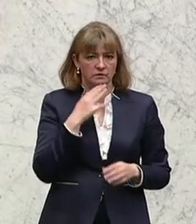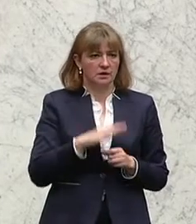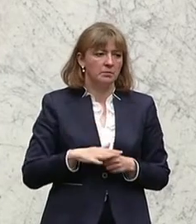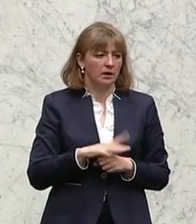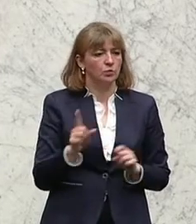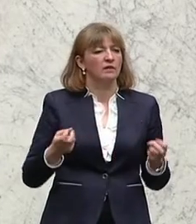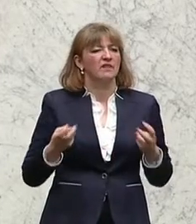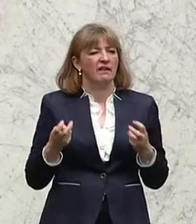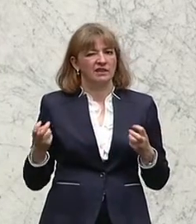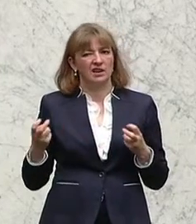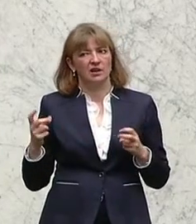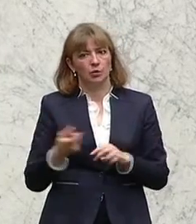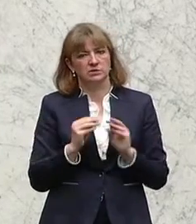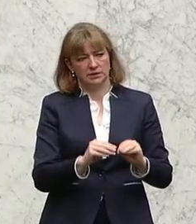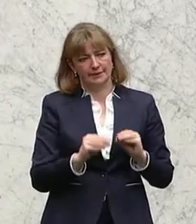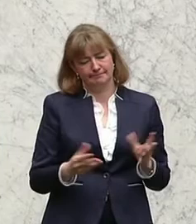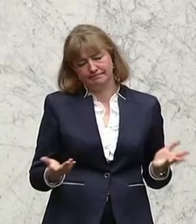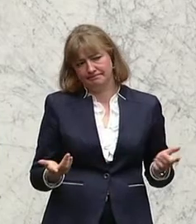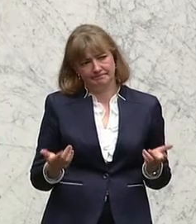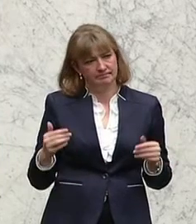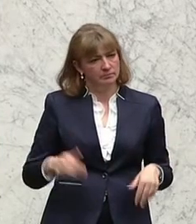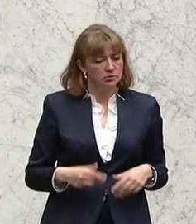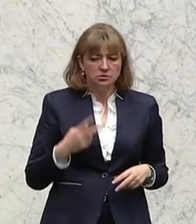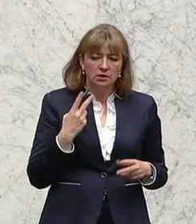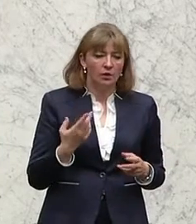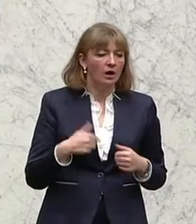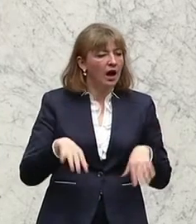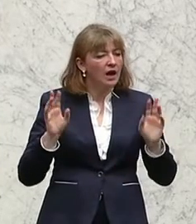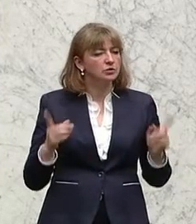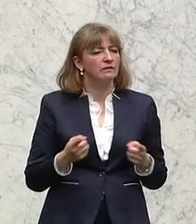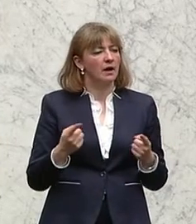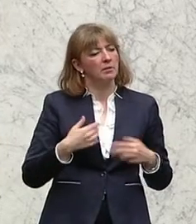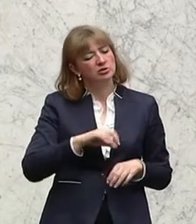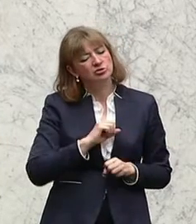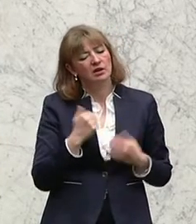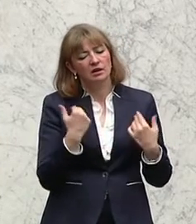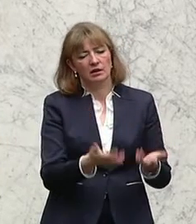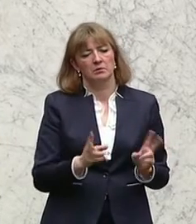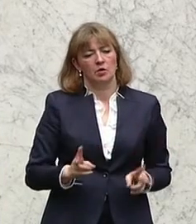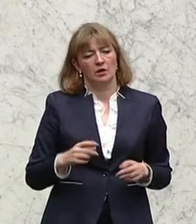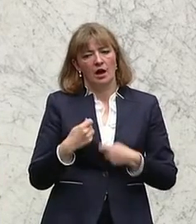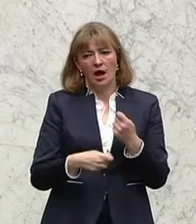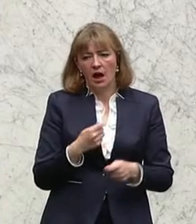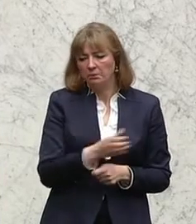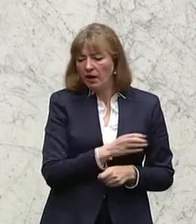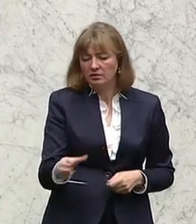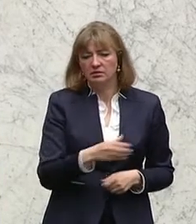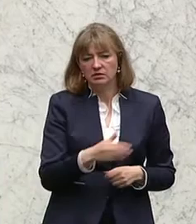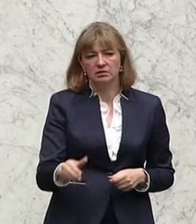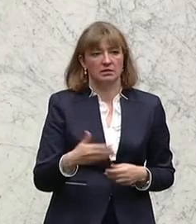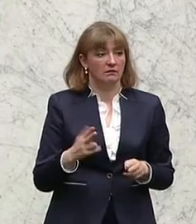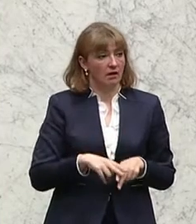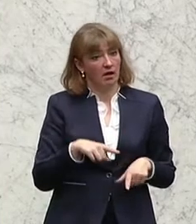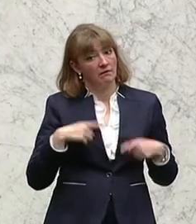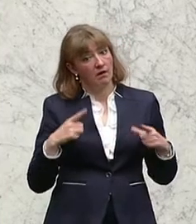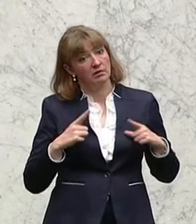nur von Freiwilligen gemacht. Wir müssen schauen, dass Asylwerber viel, viel schneller die Möglichkeit haben, sich in den Arbeitsmarkt zu integrieren, weil je